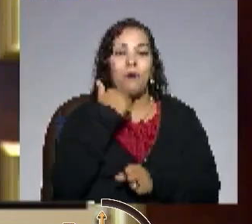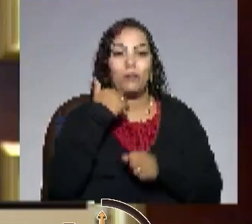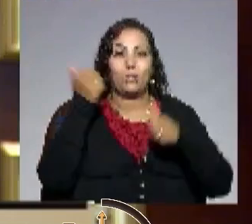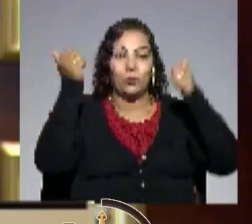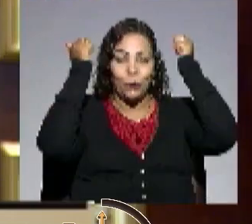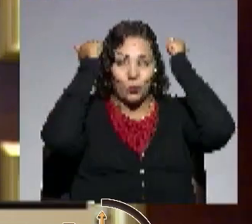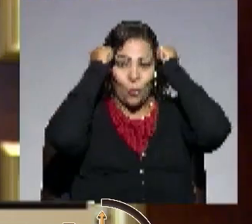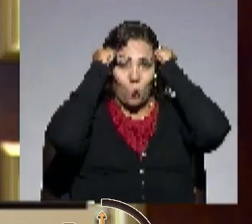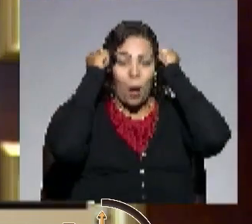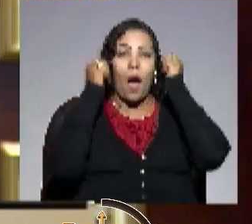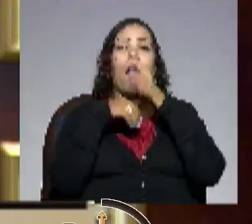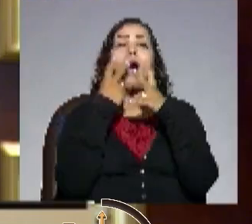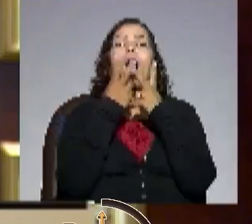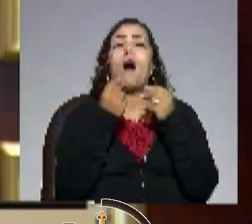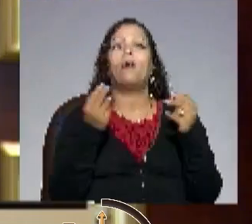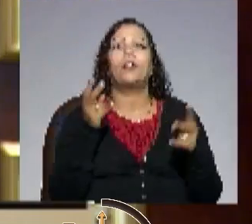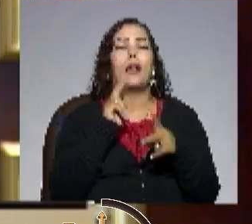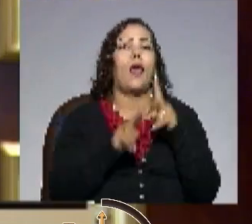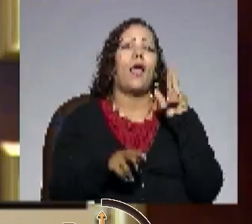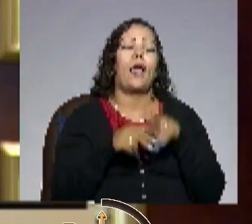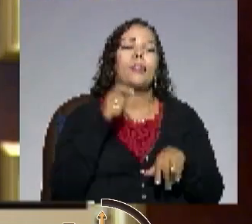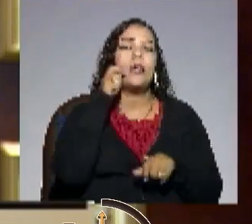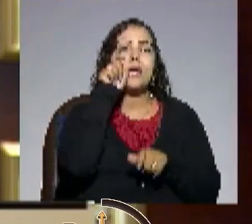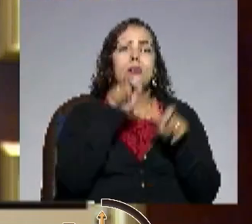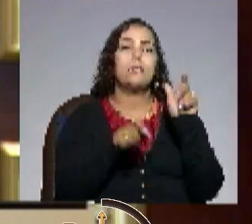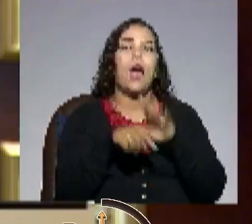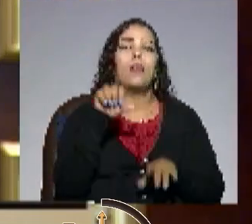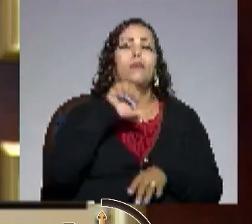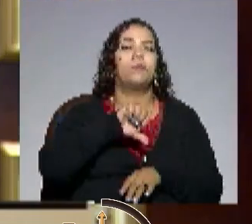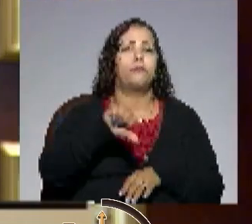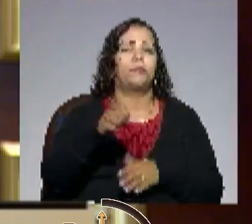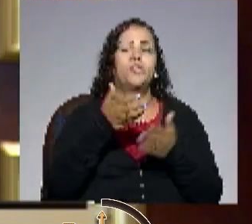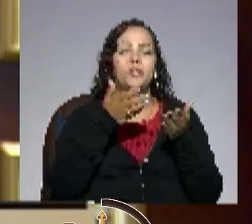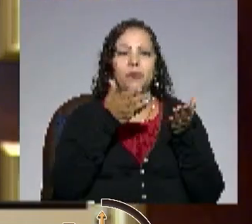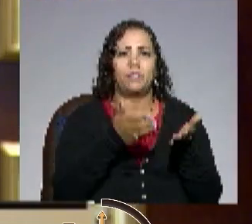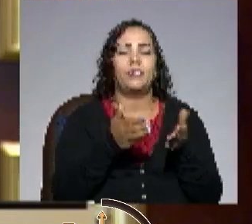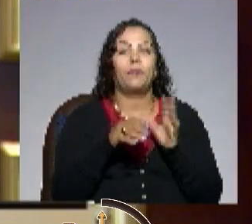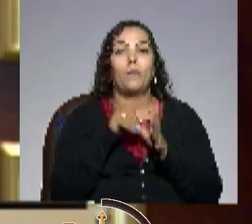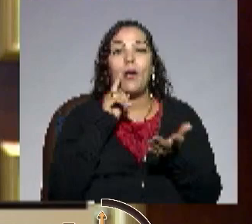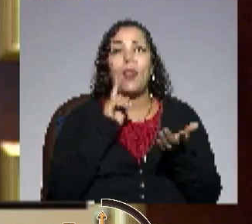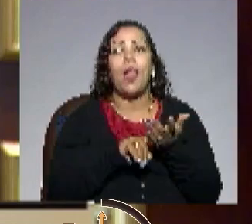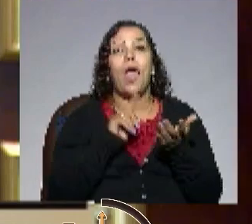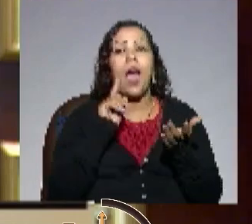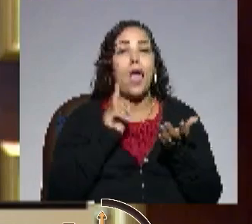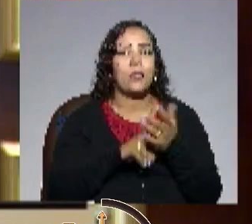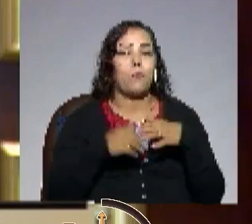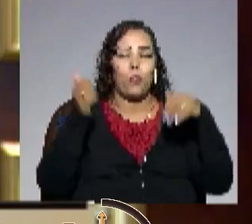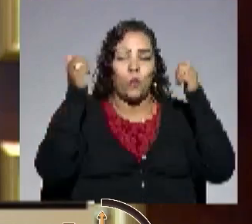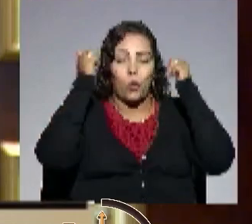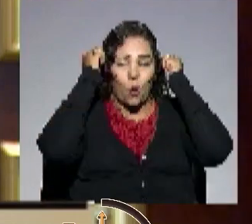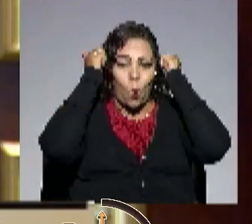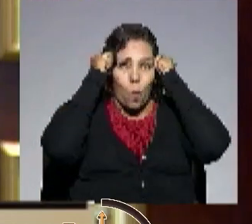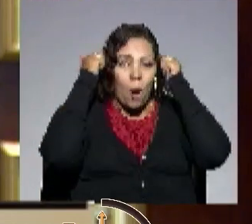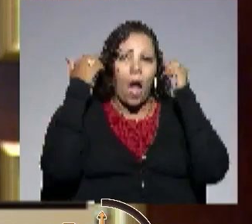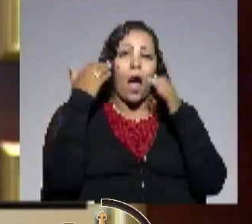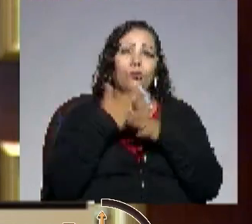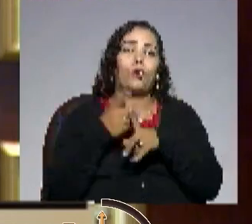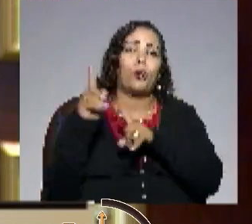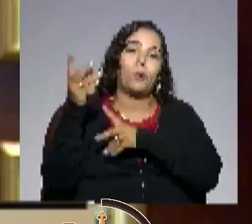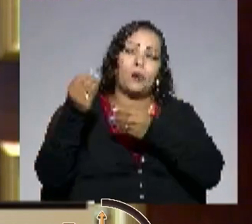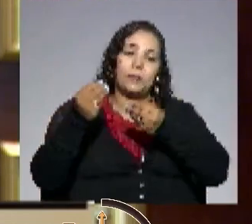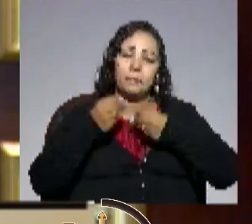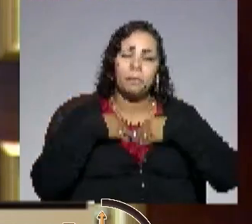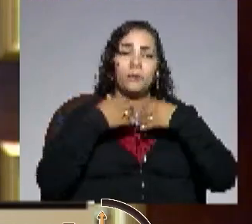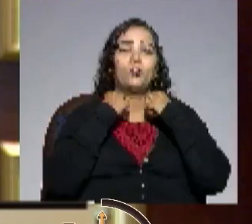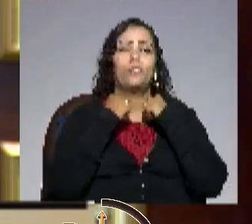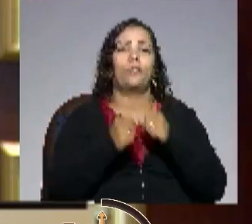اكثر الحاجات اللي بتخلي الانسان مغلوب الخطيه وعدم التوبه من اكثر الحاجات اللي بتخلي ثقه